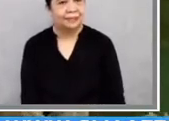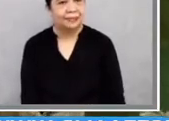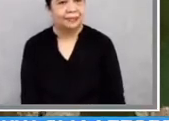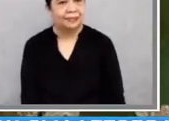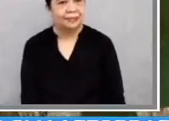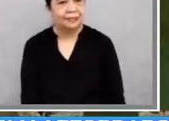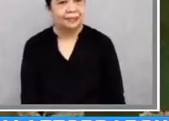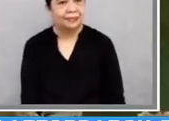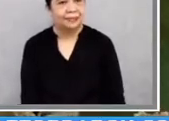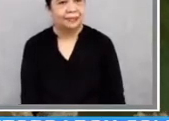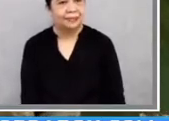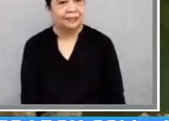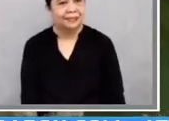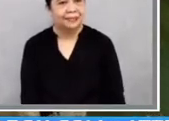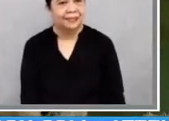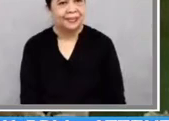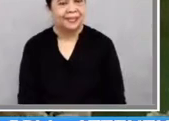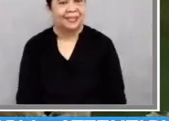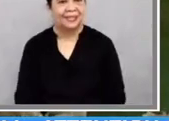Pilipinang Clay.